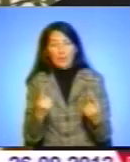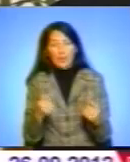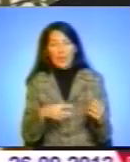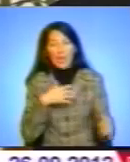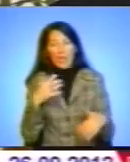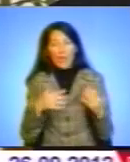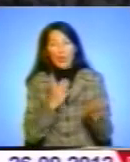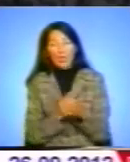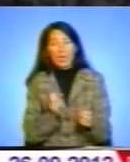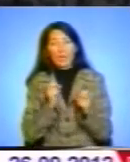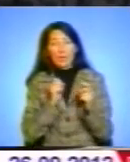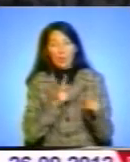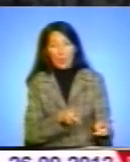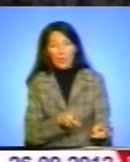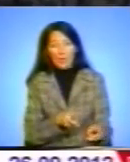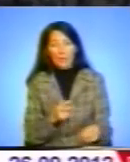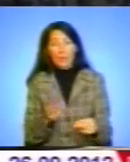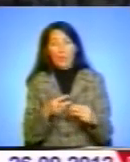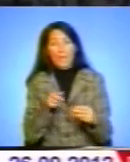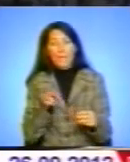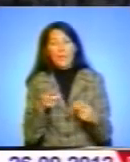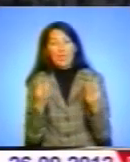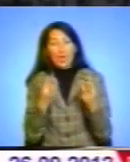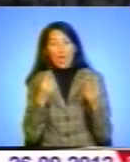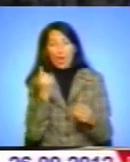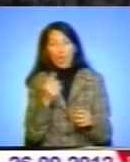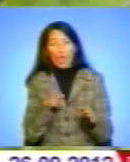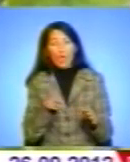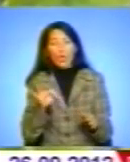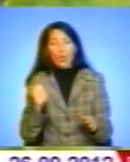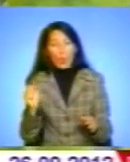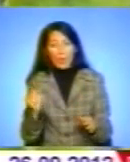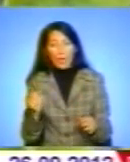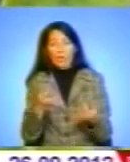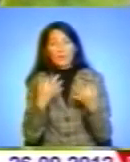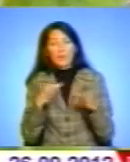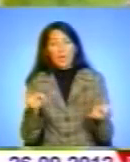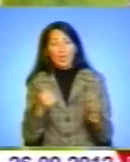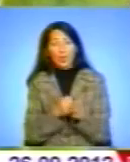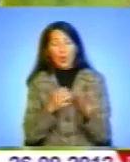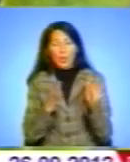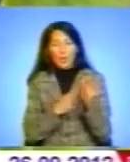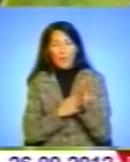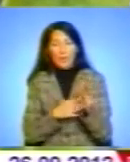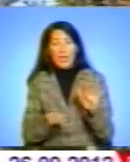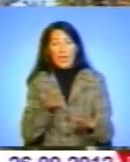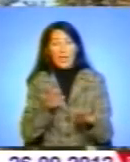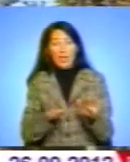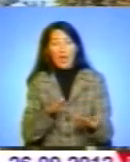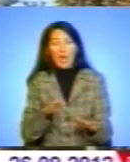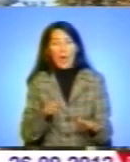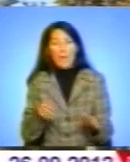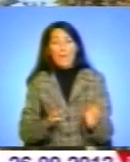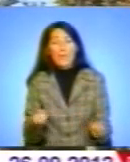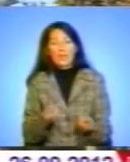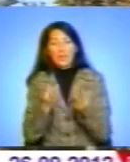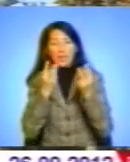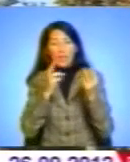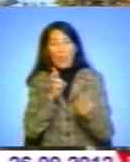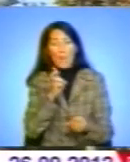більш небезпечний. При згорянні однієї тони рослинних залишків вивільняється до 9 кілограмів мікрочастинок диму, а також бензопрен